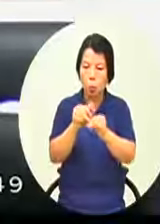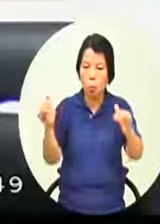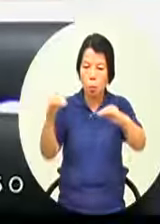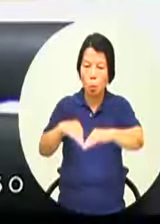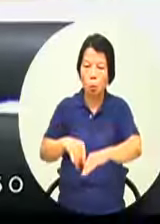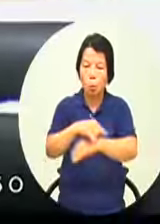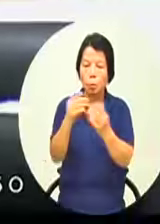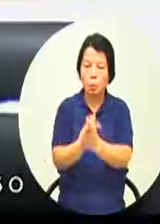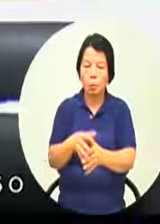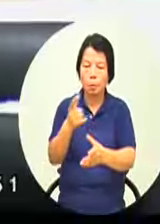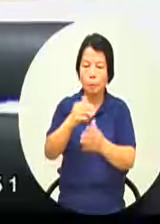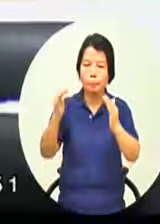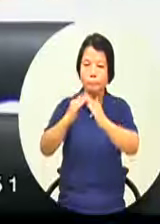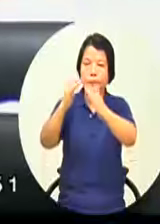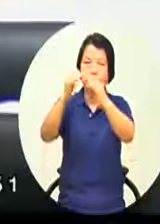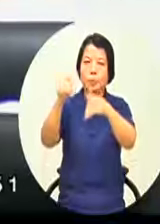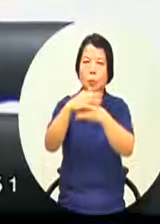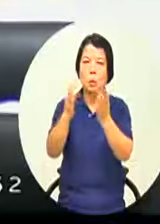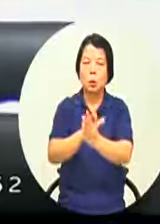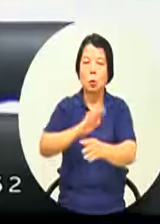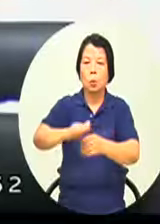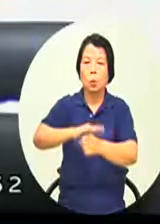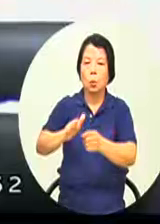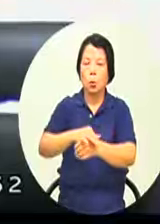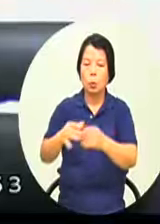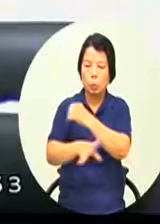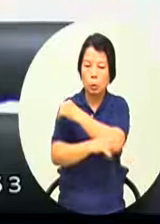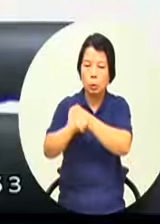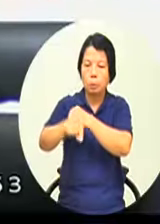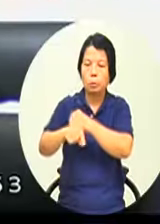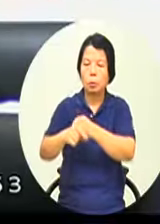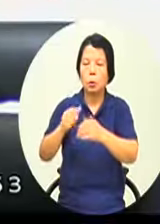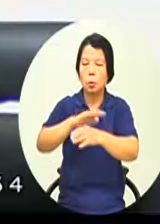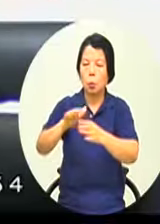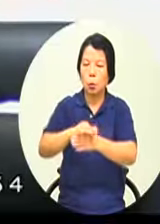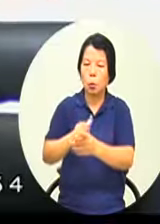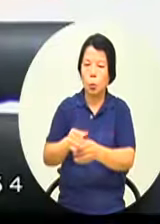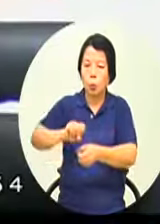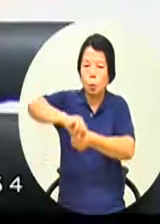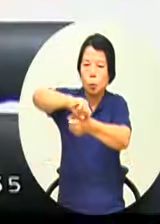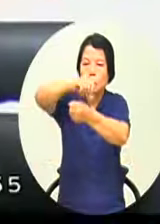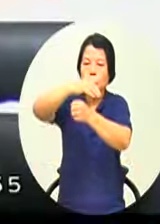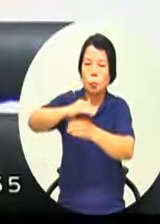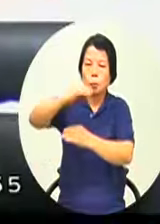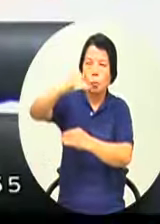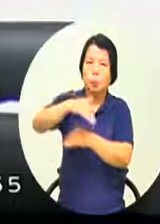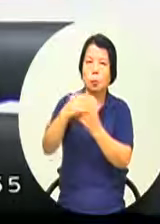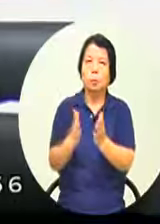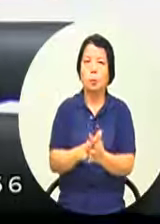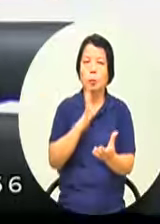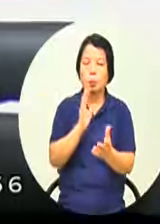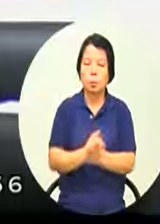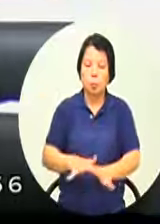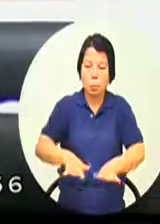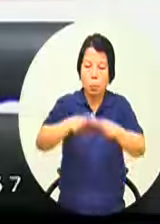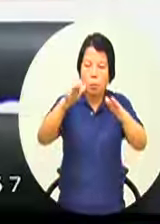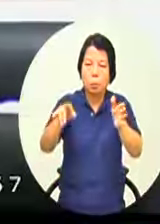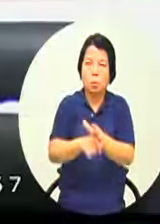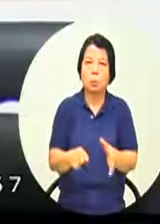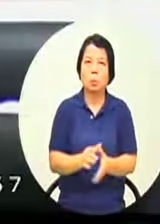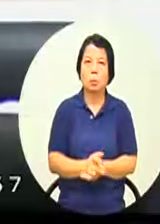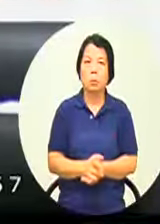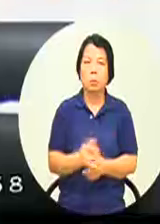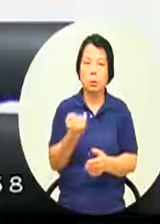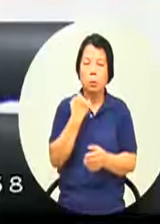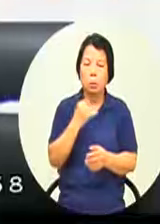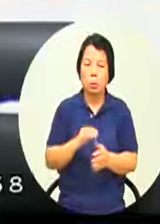在盖房子的时候，他们就是会比较地基会拉高。那么就算真的有淹水了，他们可能就是